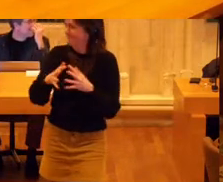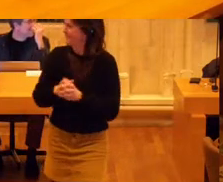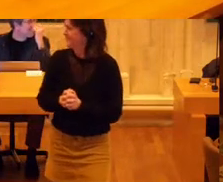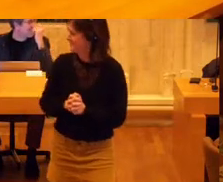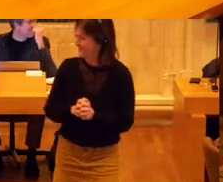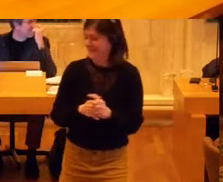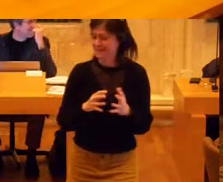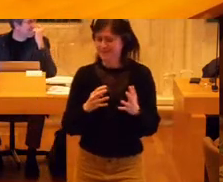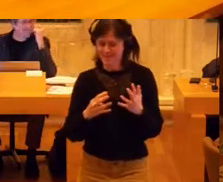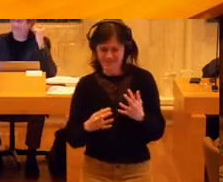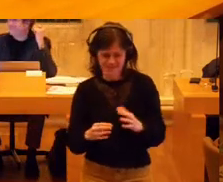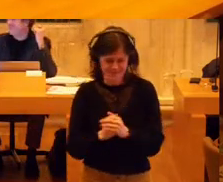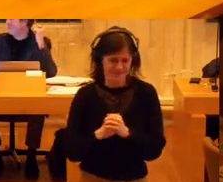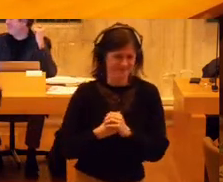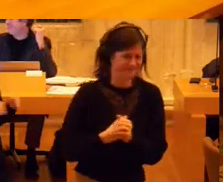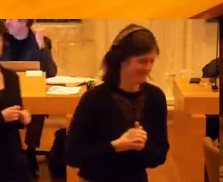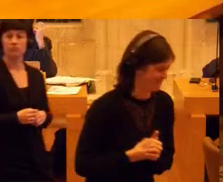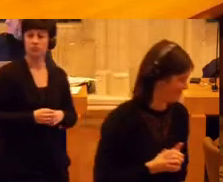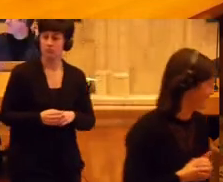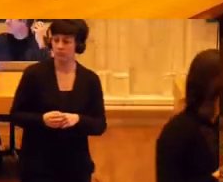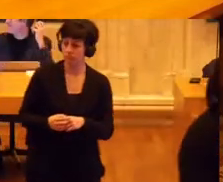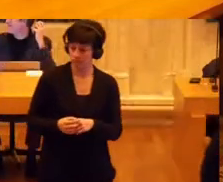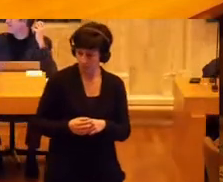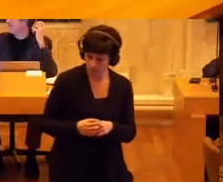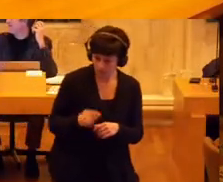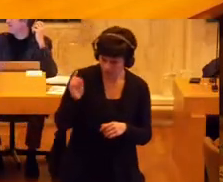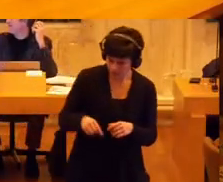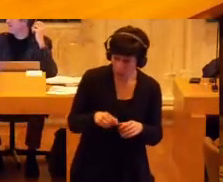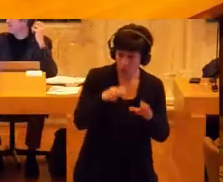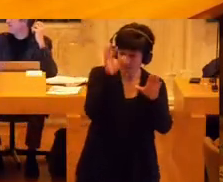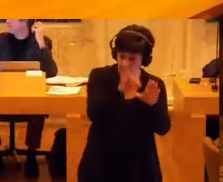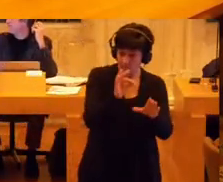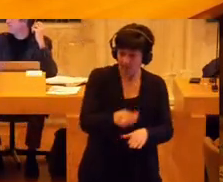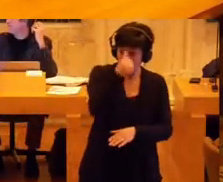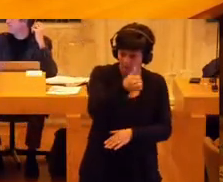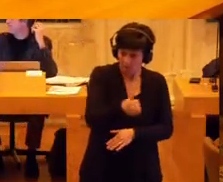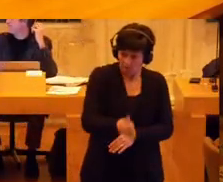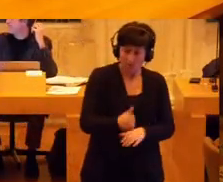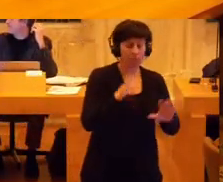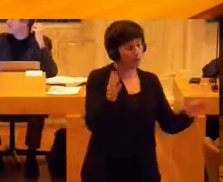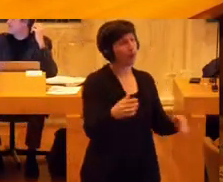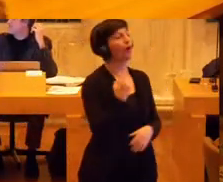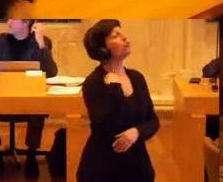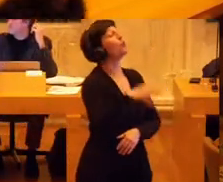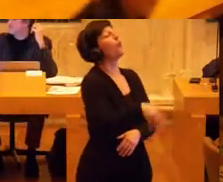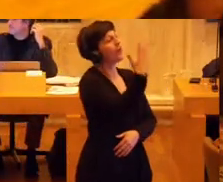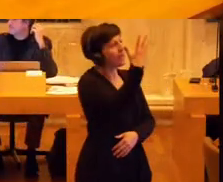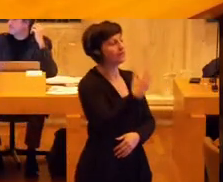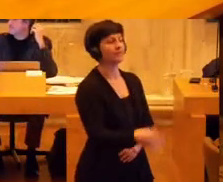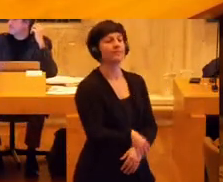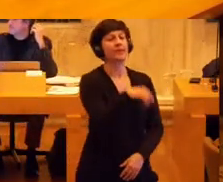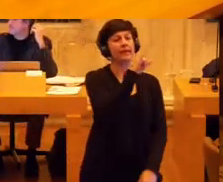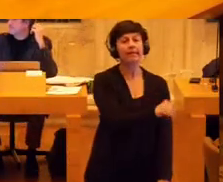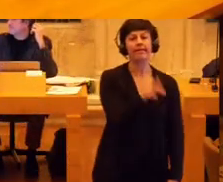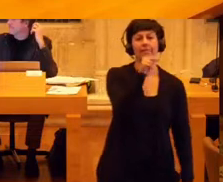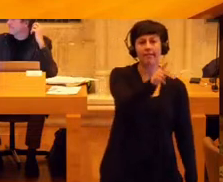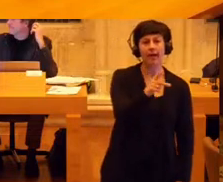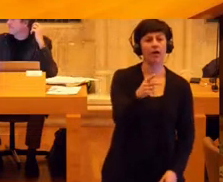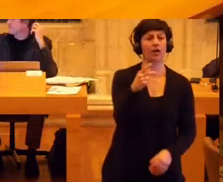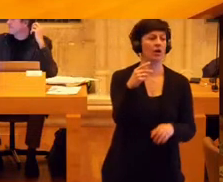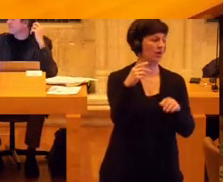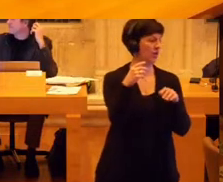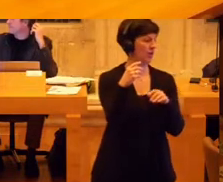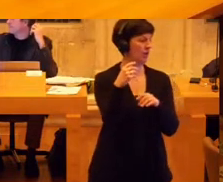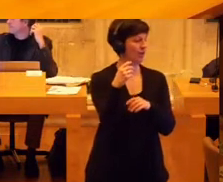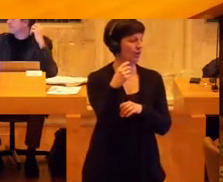Et 10, faut les faire voter une par une ? Bon. Alors, sur la délibération numéro 15, la parcelle IK numéro 114, qui